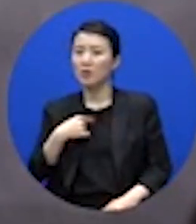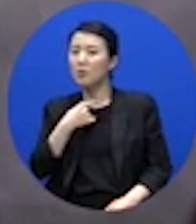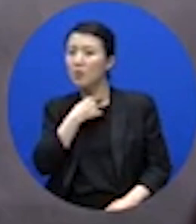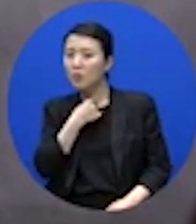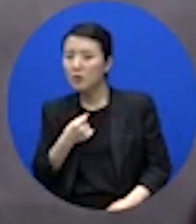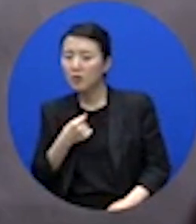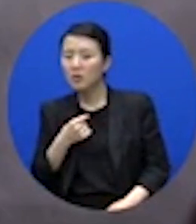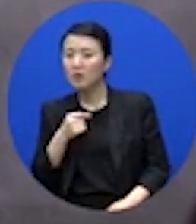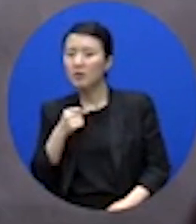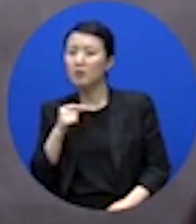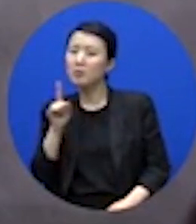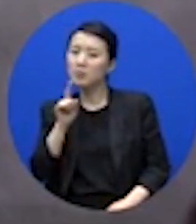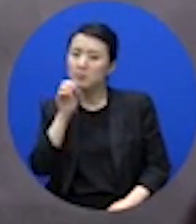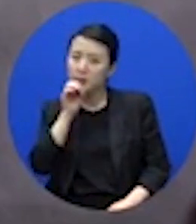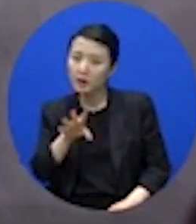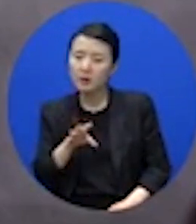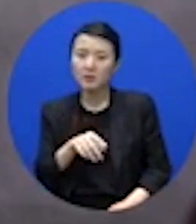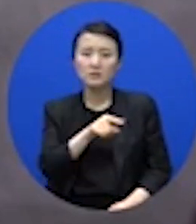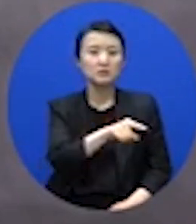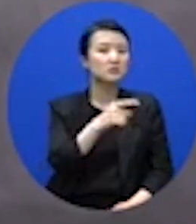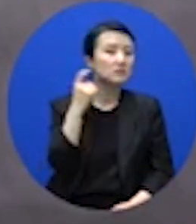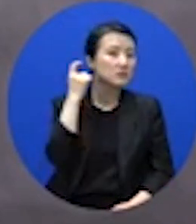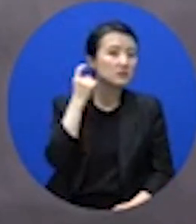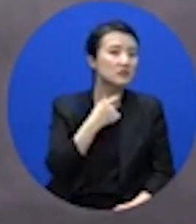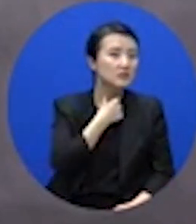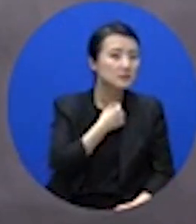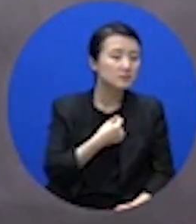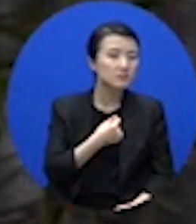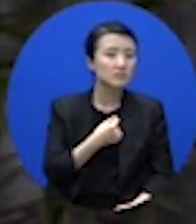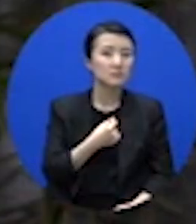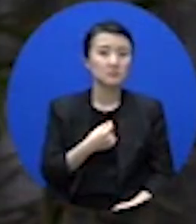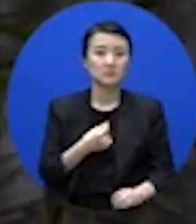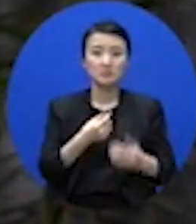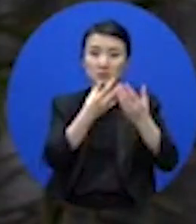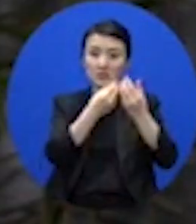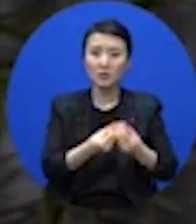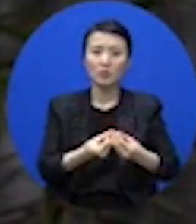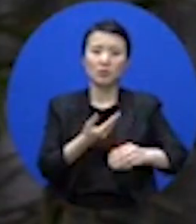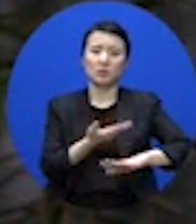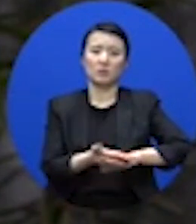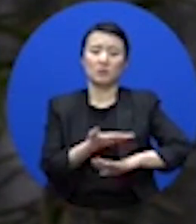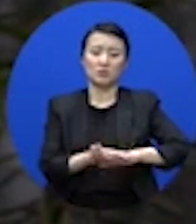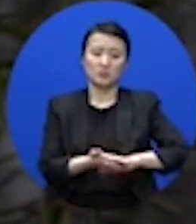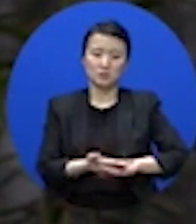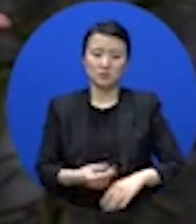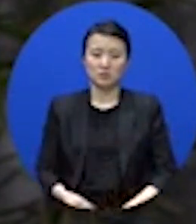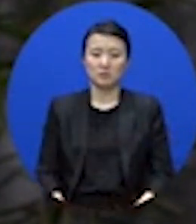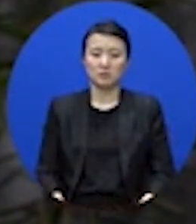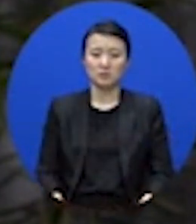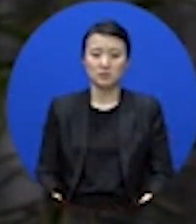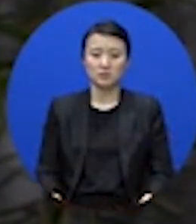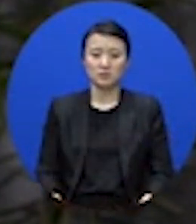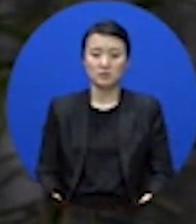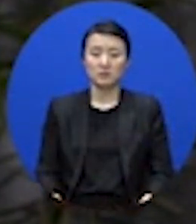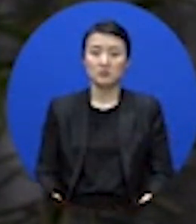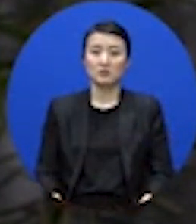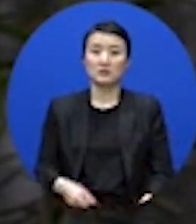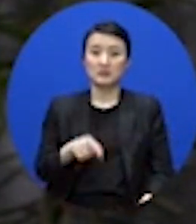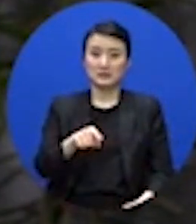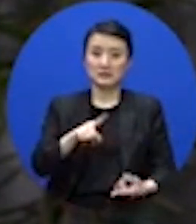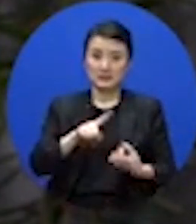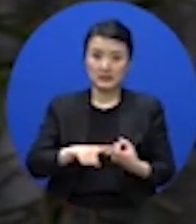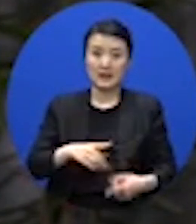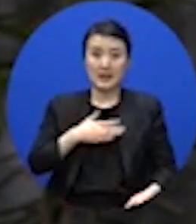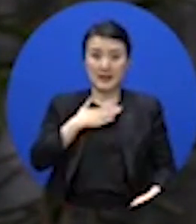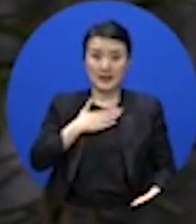말과 상대가 듣고 싶은 말이 같다 다르다. 다를 수 있다라는 거를